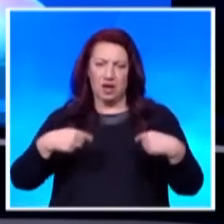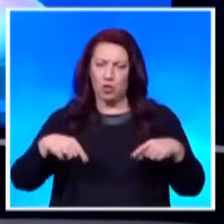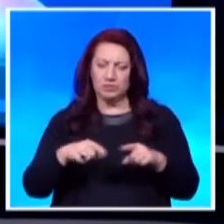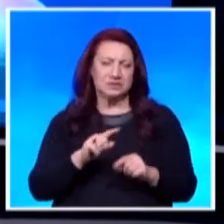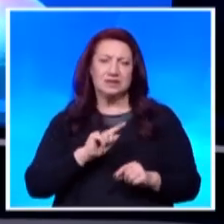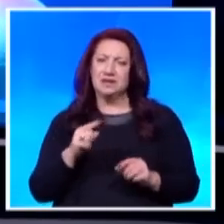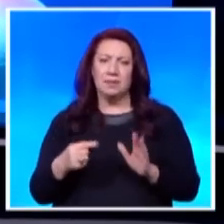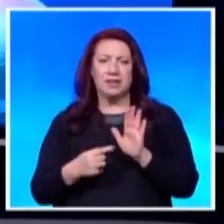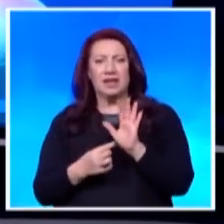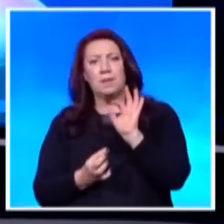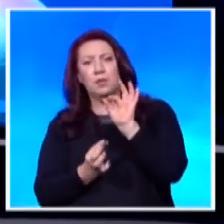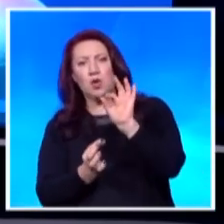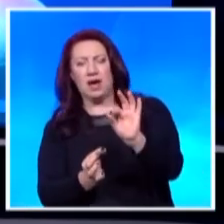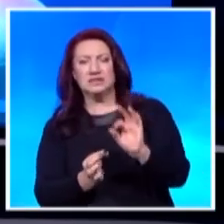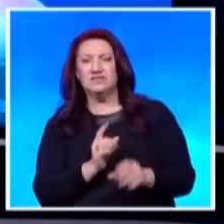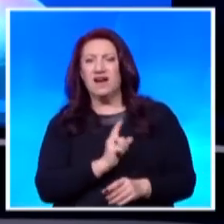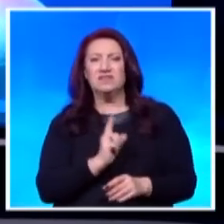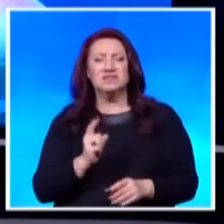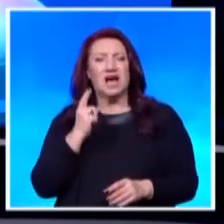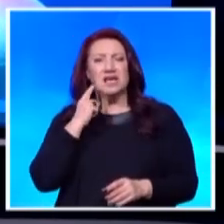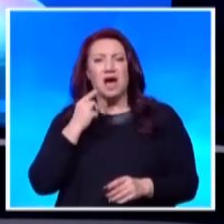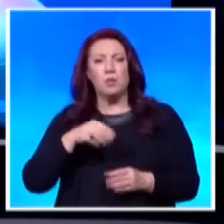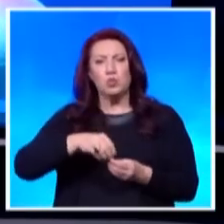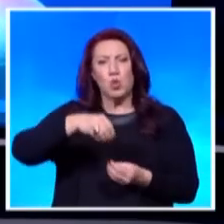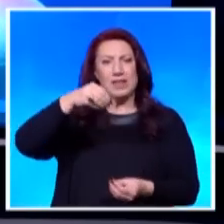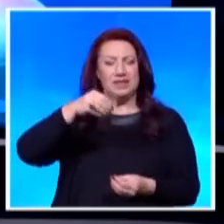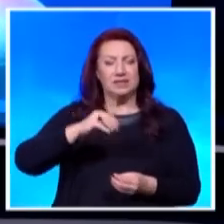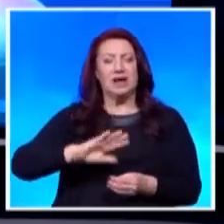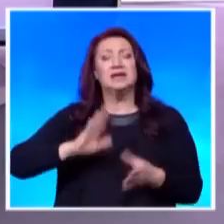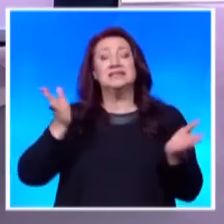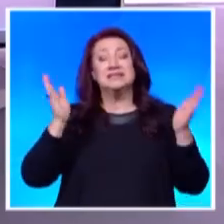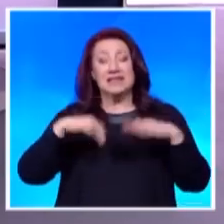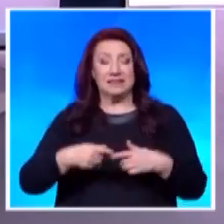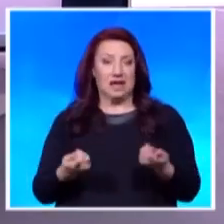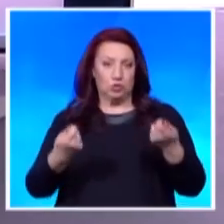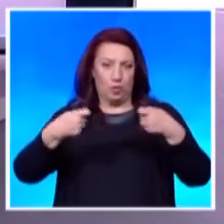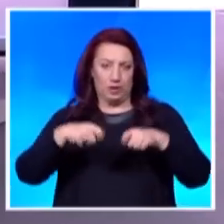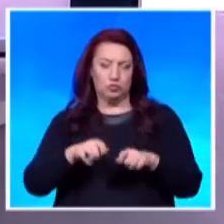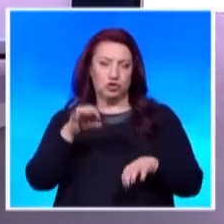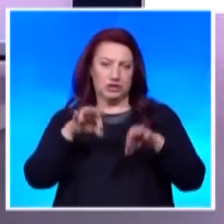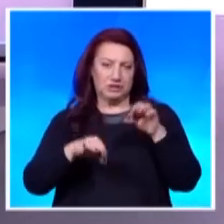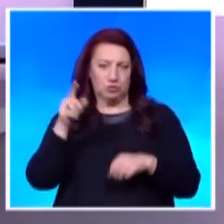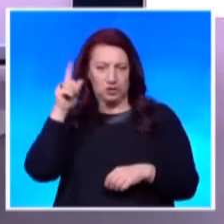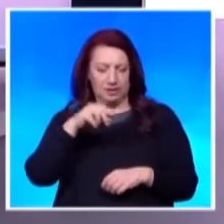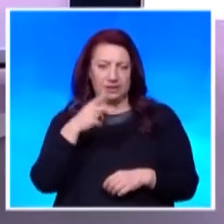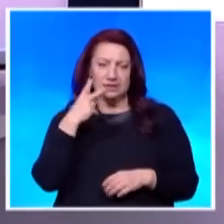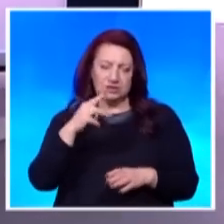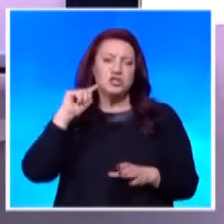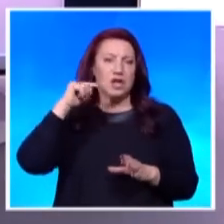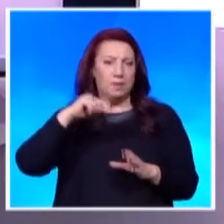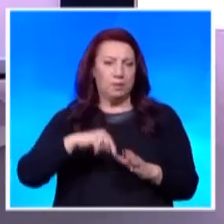всяка преброена бюлетина по време на видеонаблюдението след края на изборния ден. Подробностите сега от Лора Стаматис и Ванина